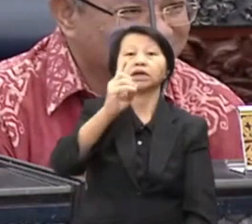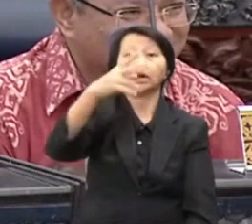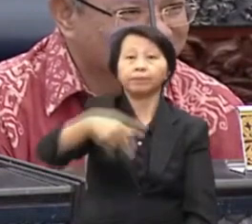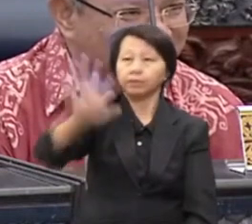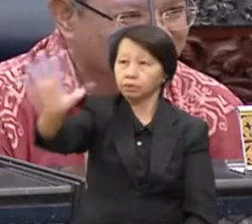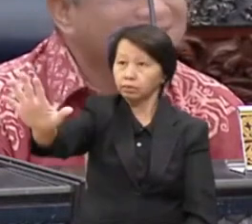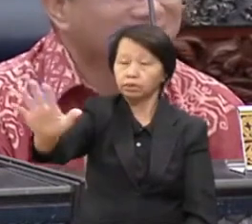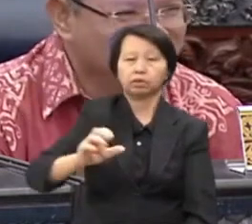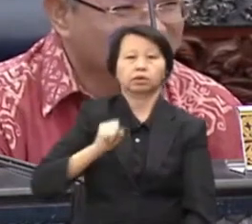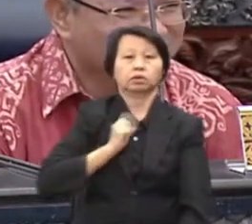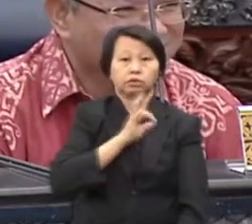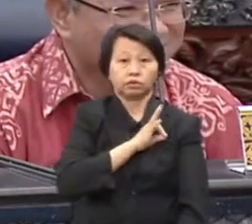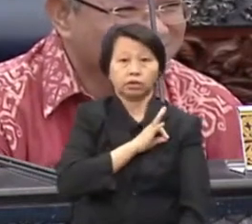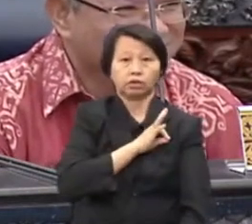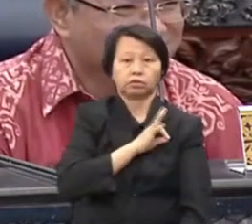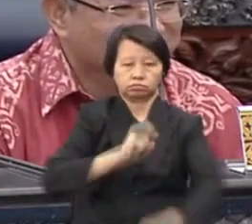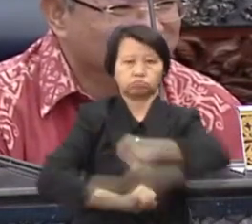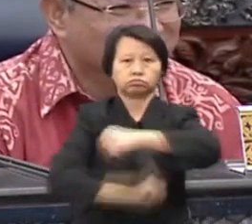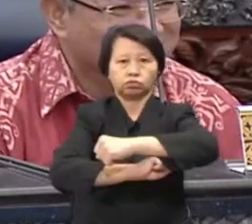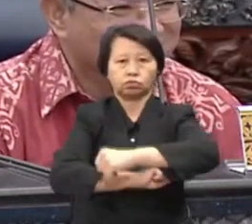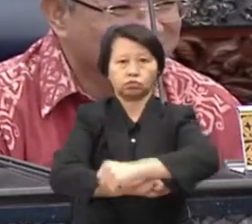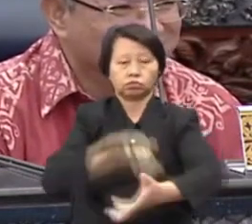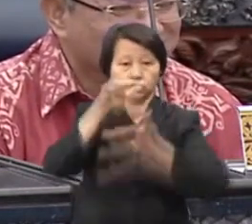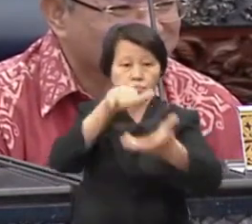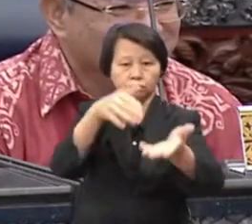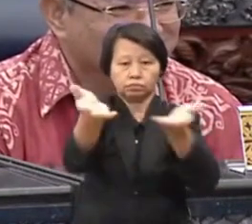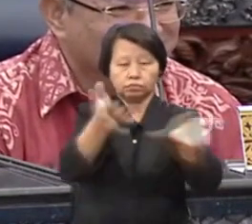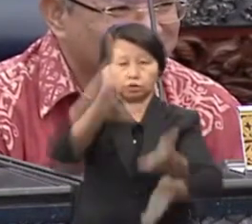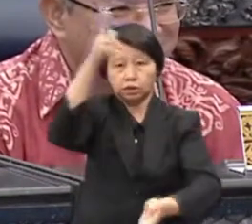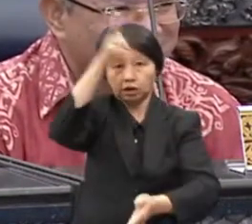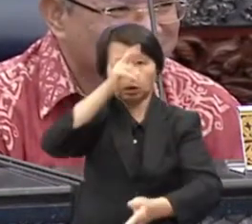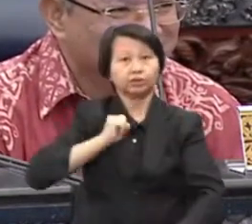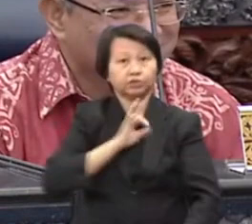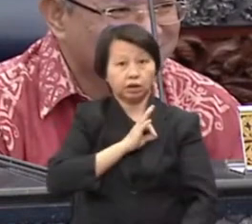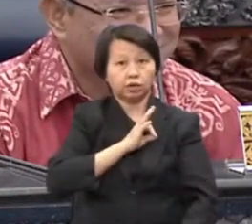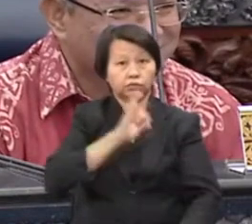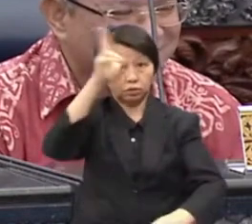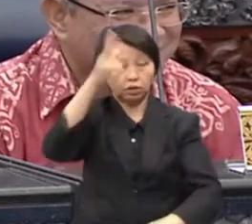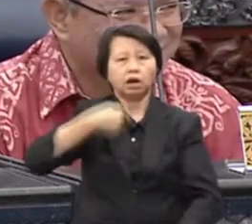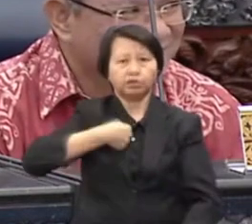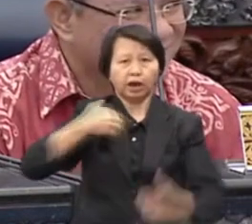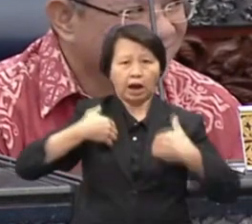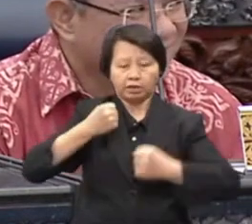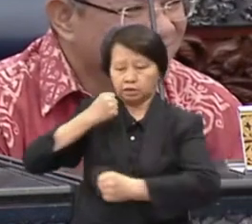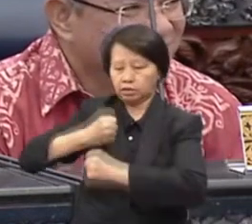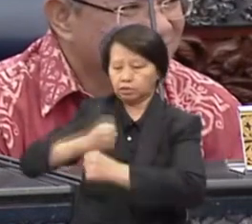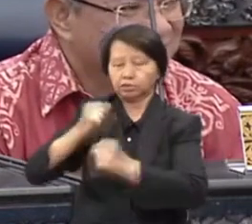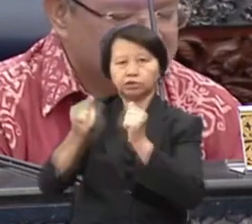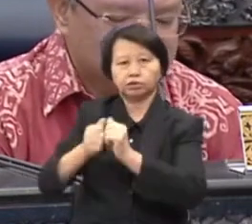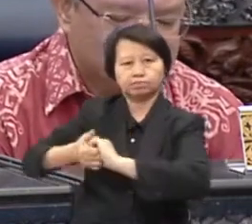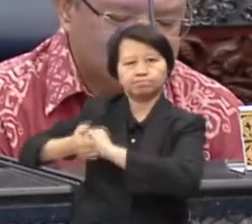menjawab awam adalah tunggal dalam penyampaian kenikmatan kerajaan kepada rakyat Saya pernah bekerja sama